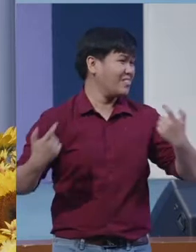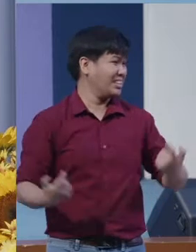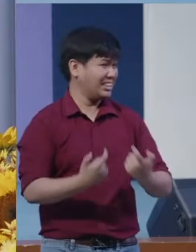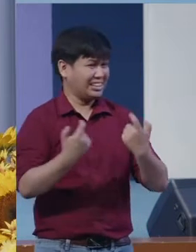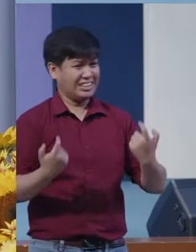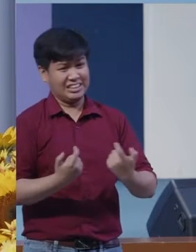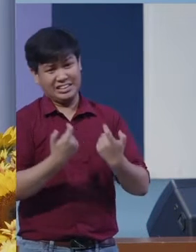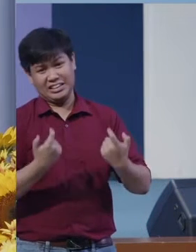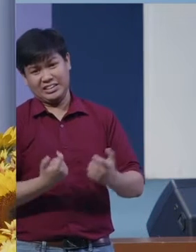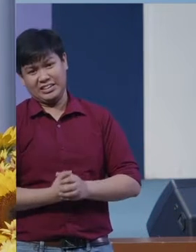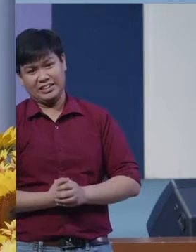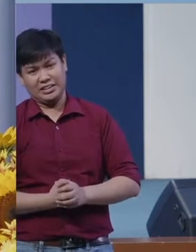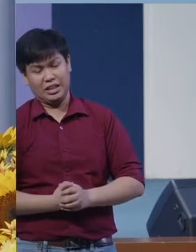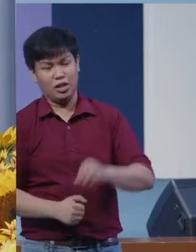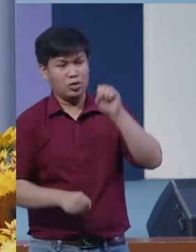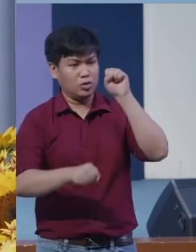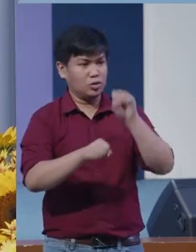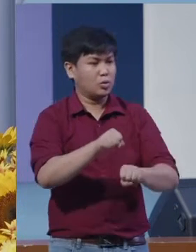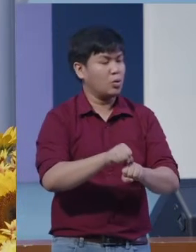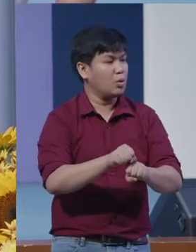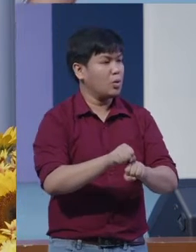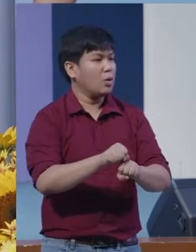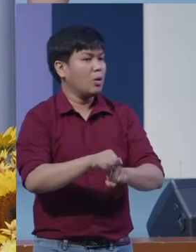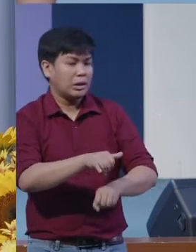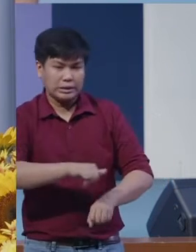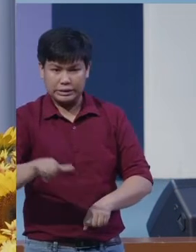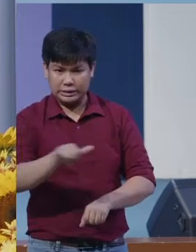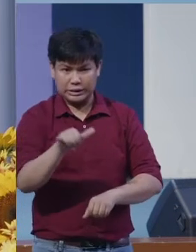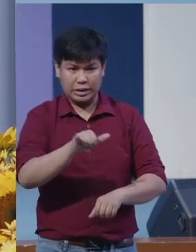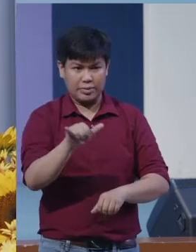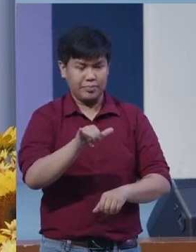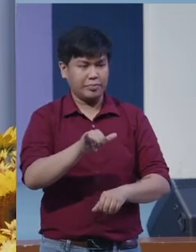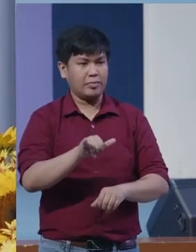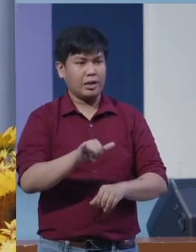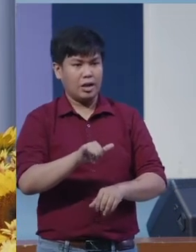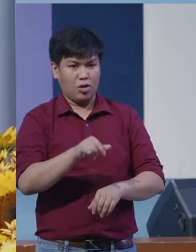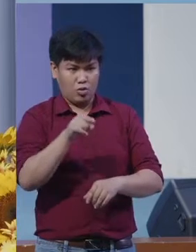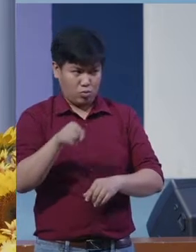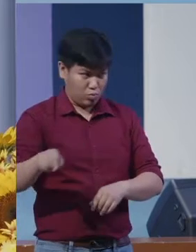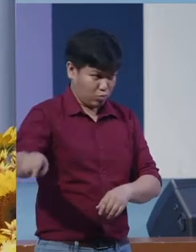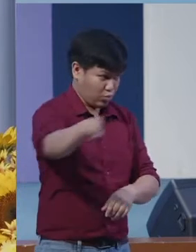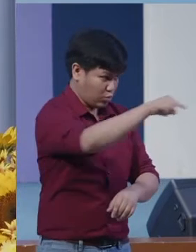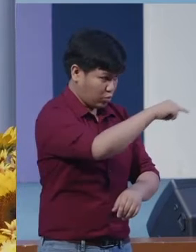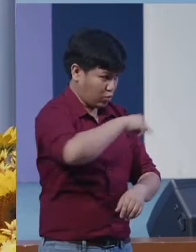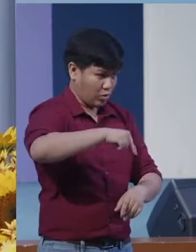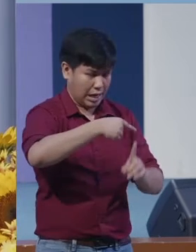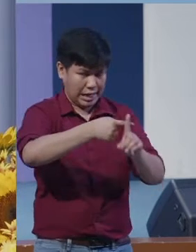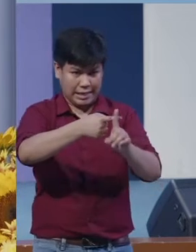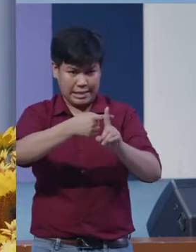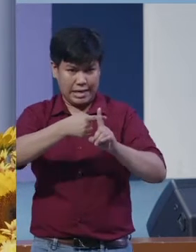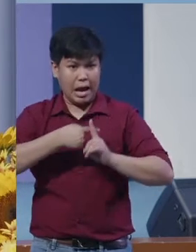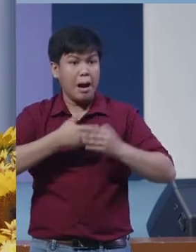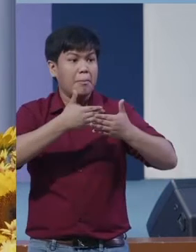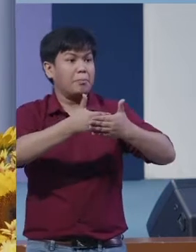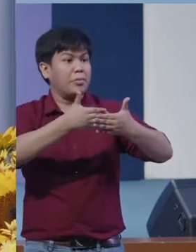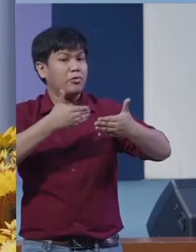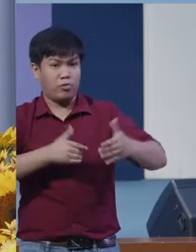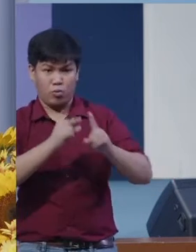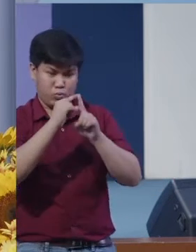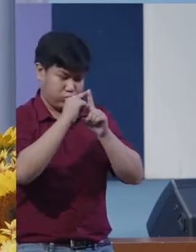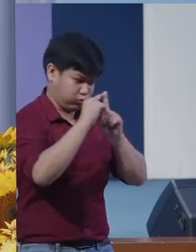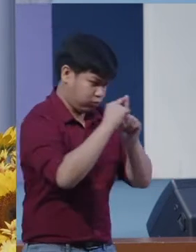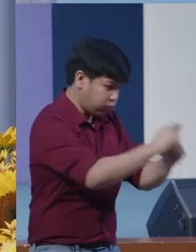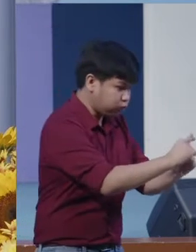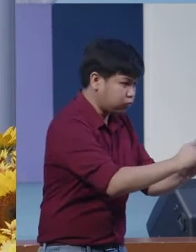So katulad ng sinabi ko sa inyo kanina, pareho na sinabi sa Galatians 6:1, you who are spiritual, bago kayo mag-correct ng iba, hindi